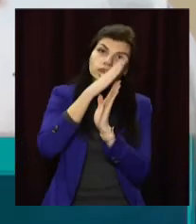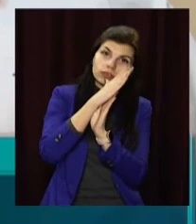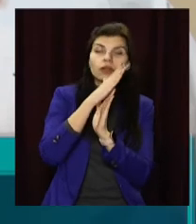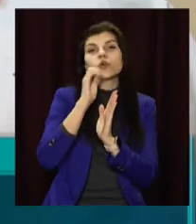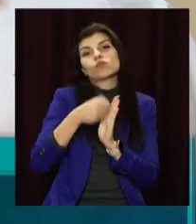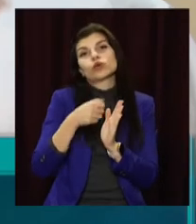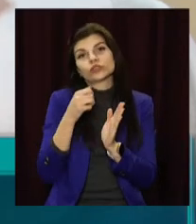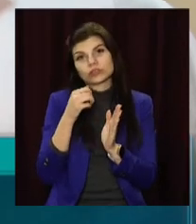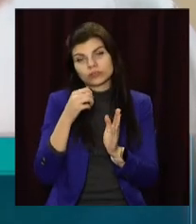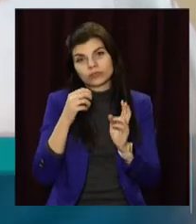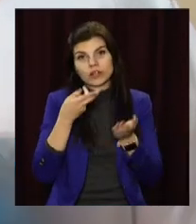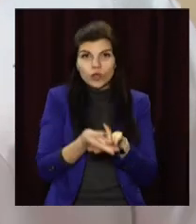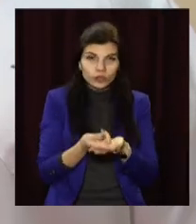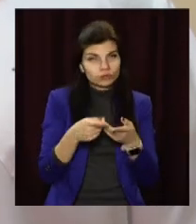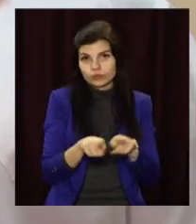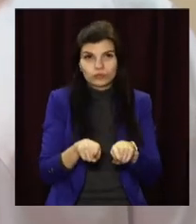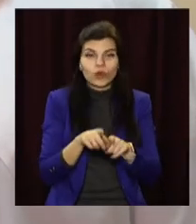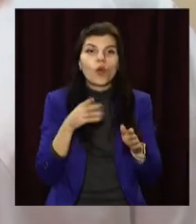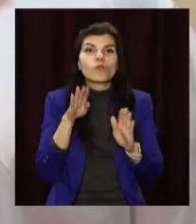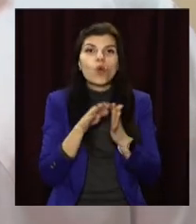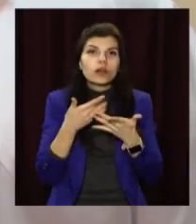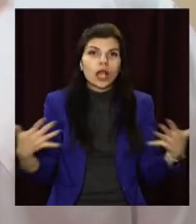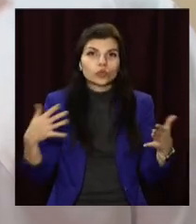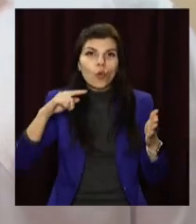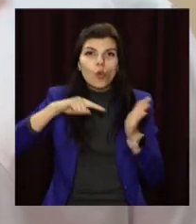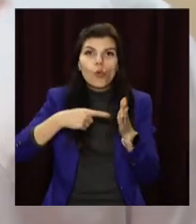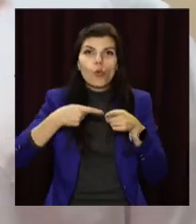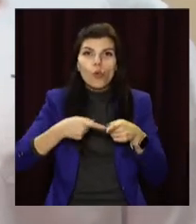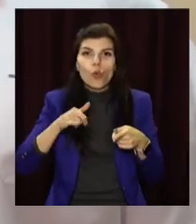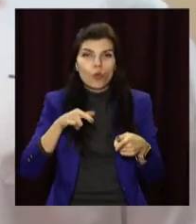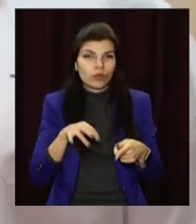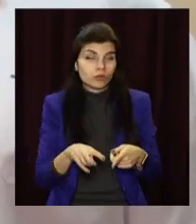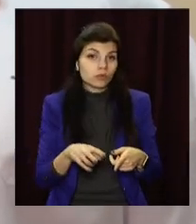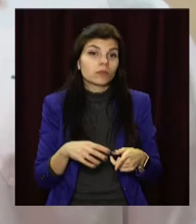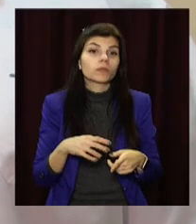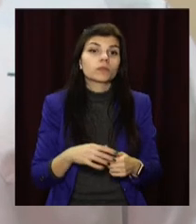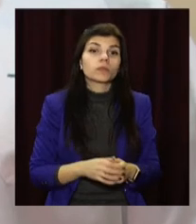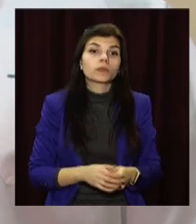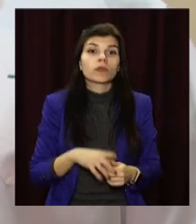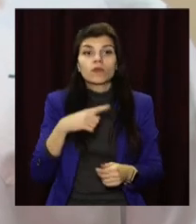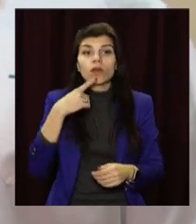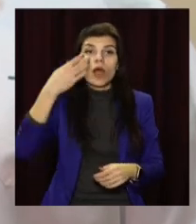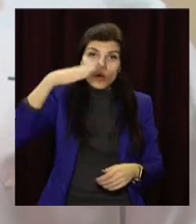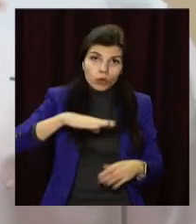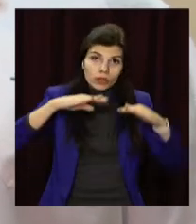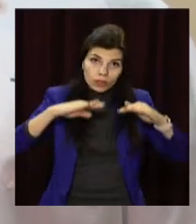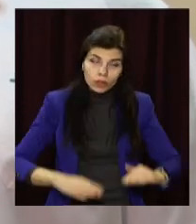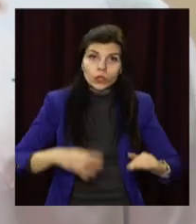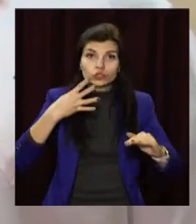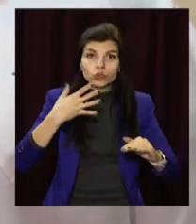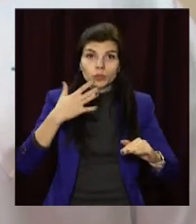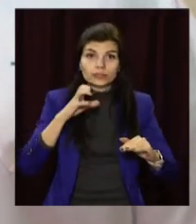і в горизонтальному положенні, також під різними кутами. Дека опускається на 45 см, що